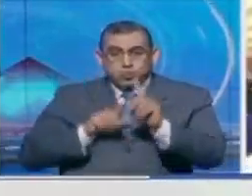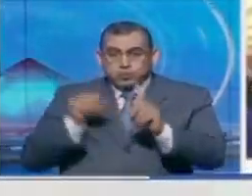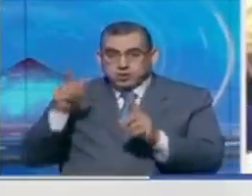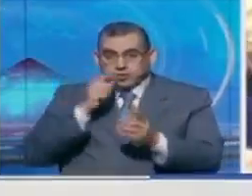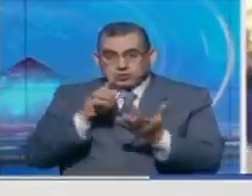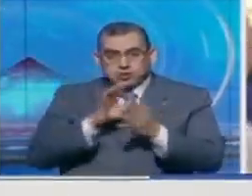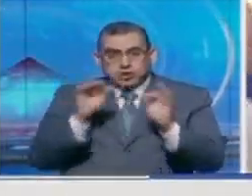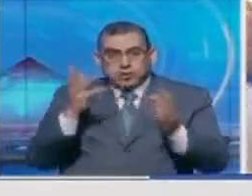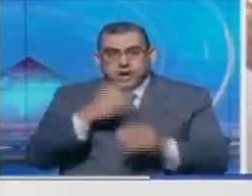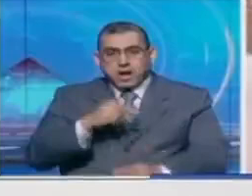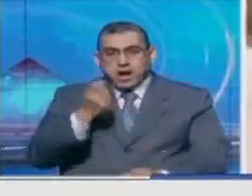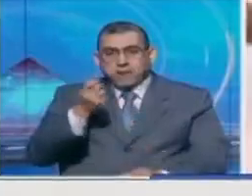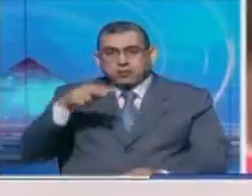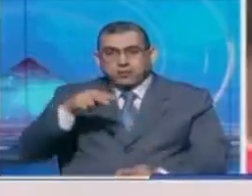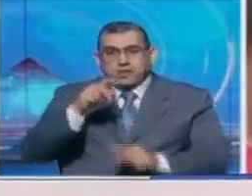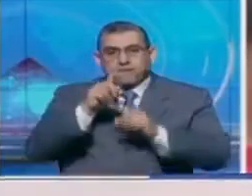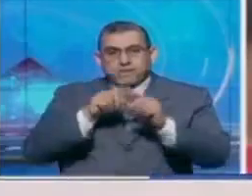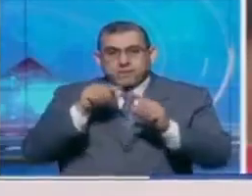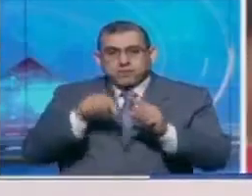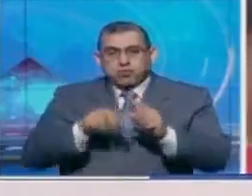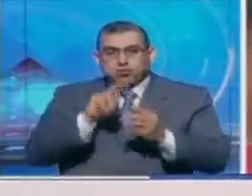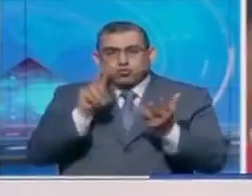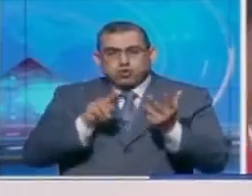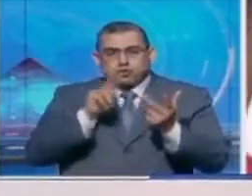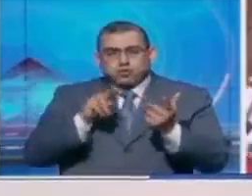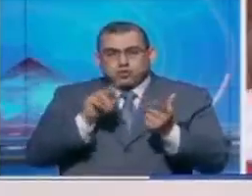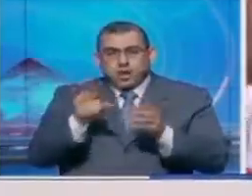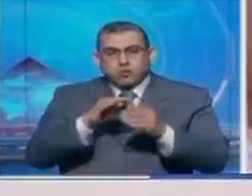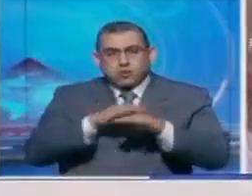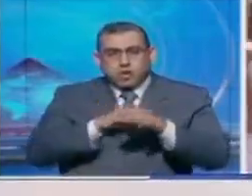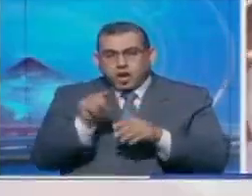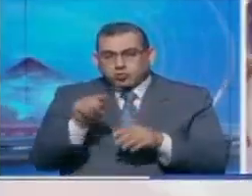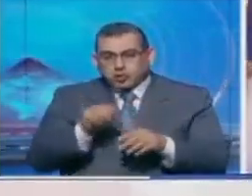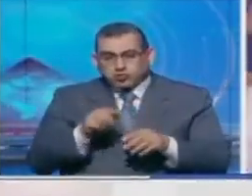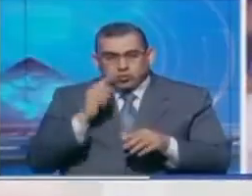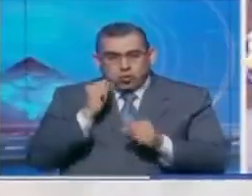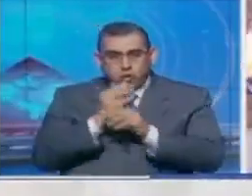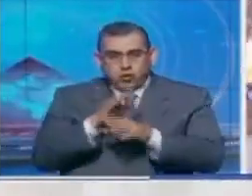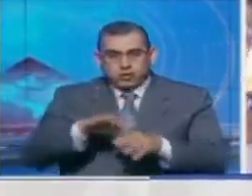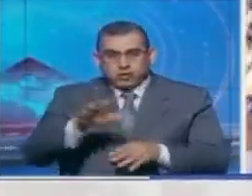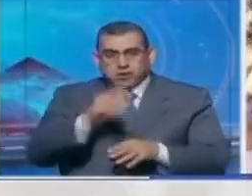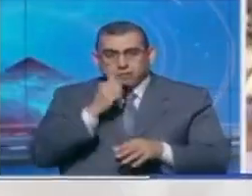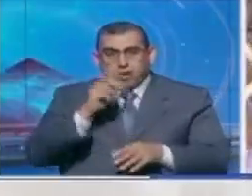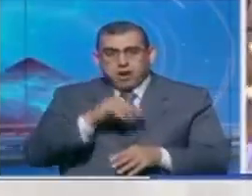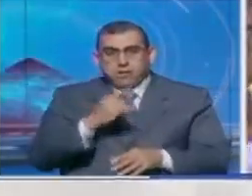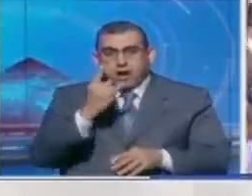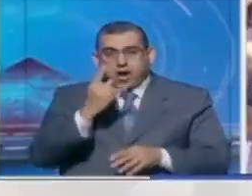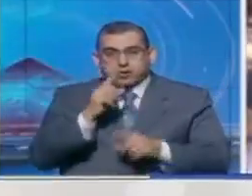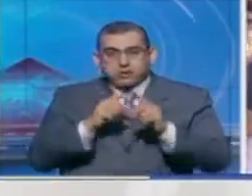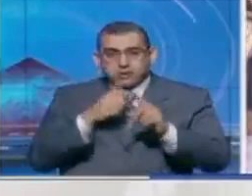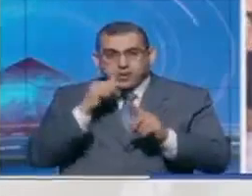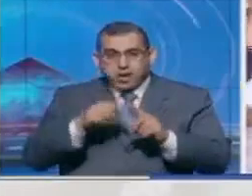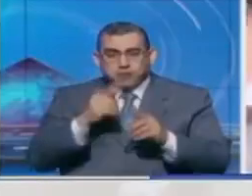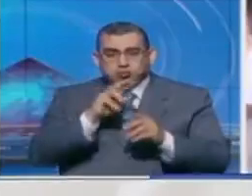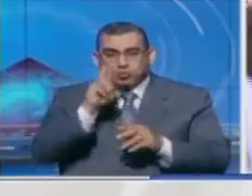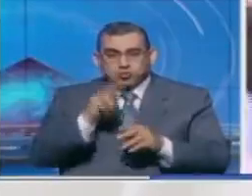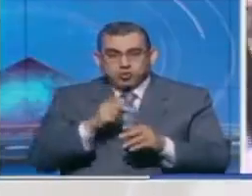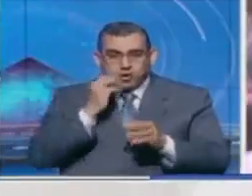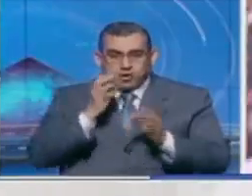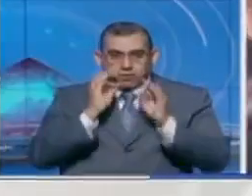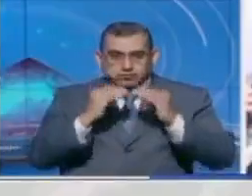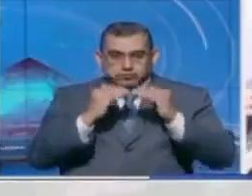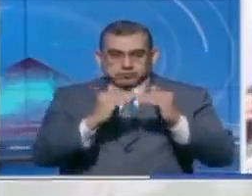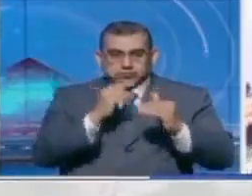شملت 85% من الأسئلة الاختيارية من متعدد و15% للأسئلة